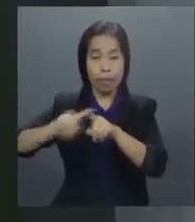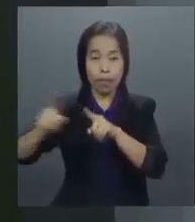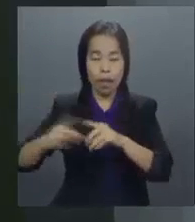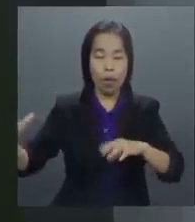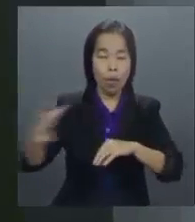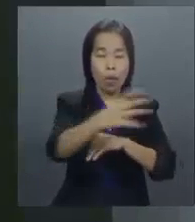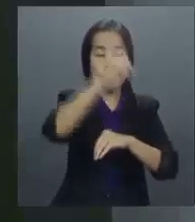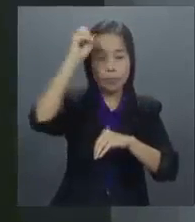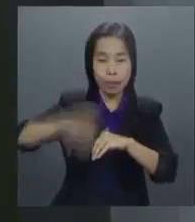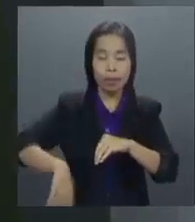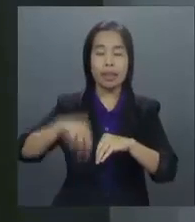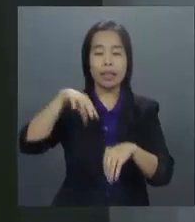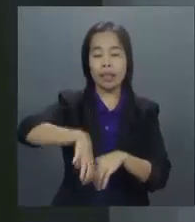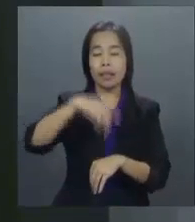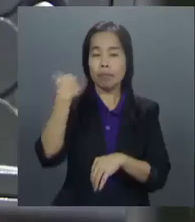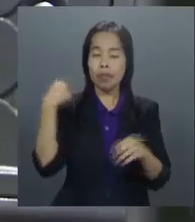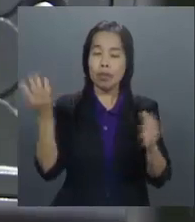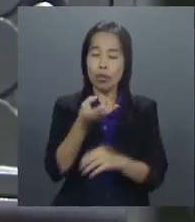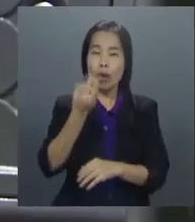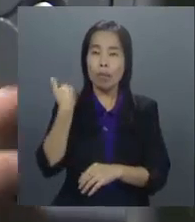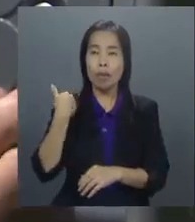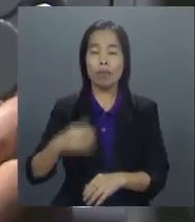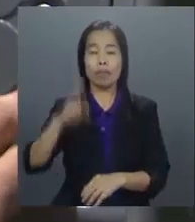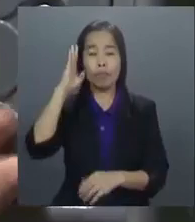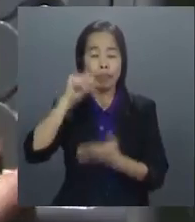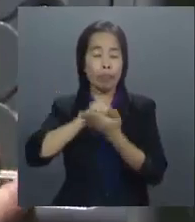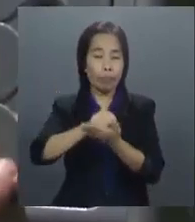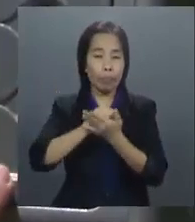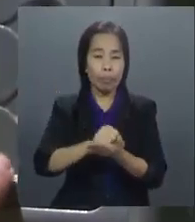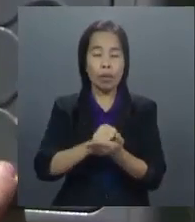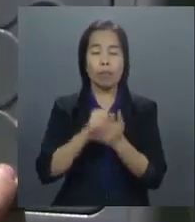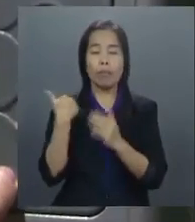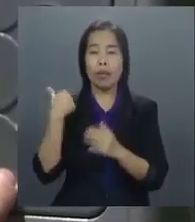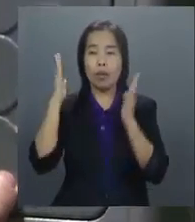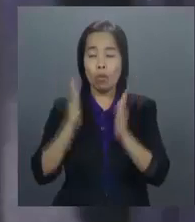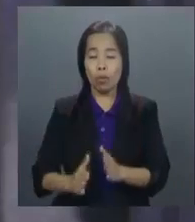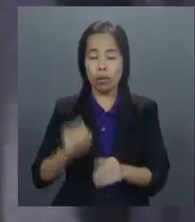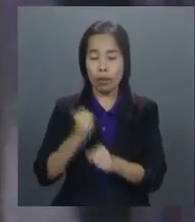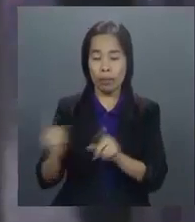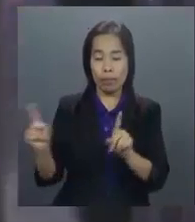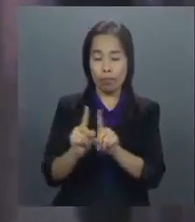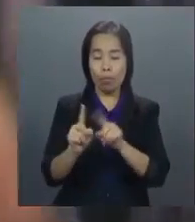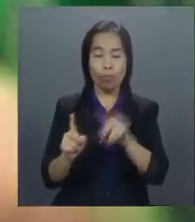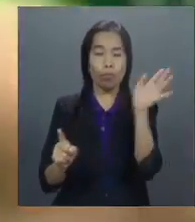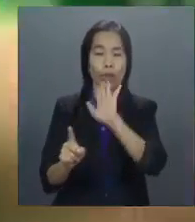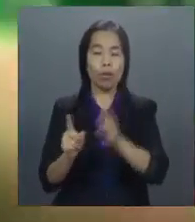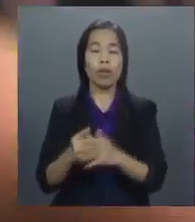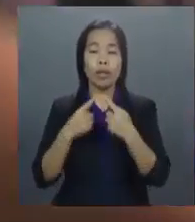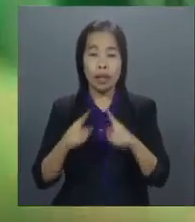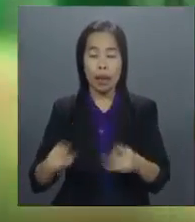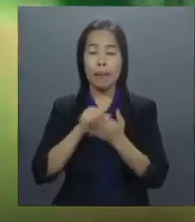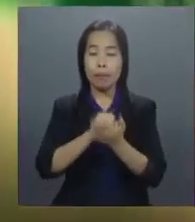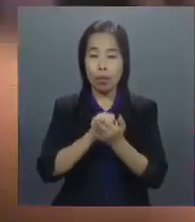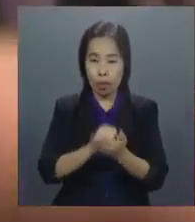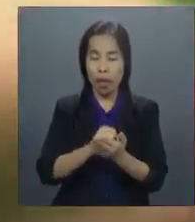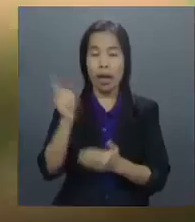าจนมาถึงจุดที่ธนาคารจะเปิดให้บริการลูกค้าโดยไม่ใช้พนักงานแม้แต่คนเดียวแต่ยังให้บริการลูกค้าจน